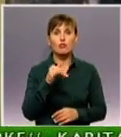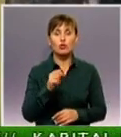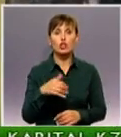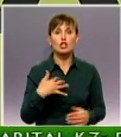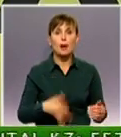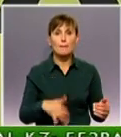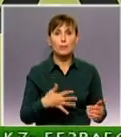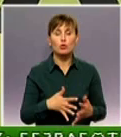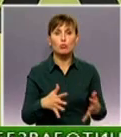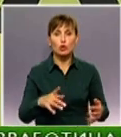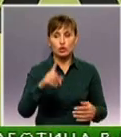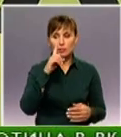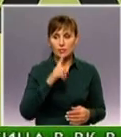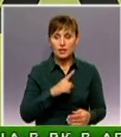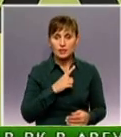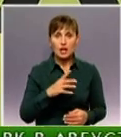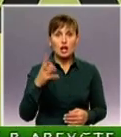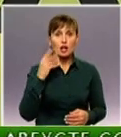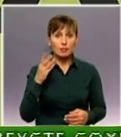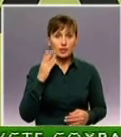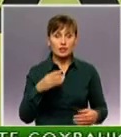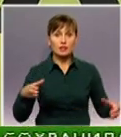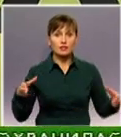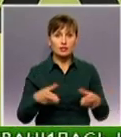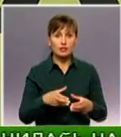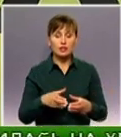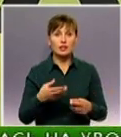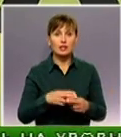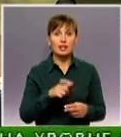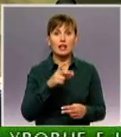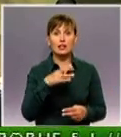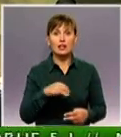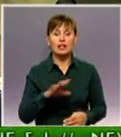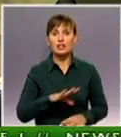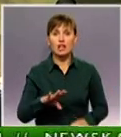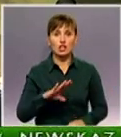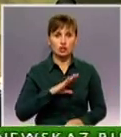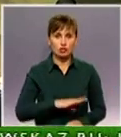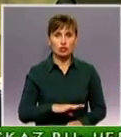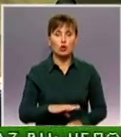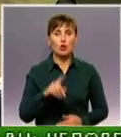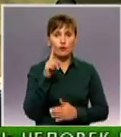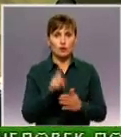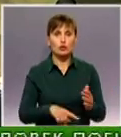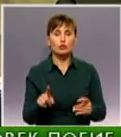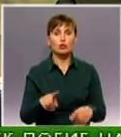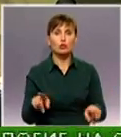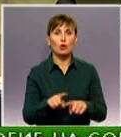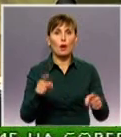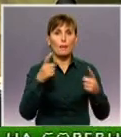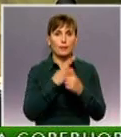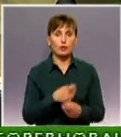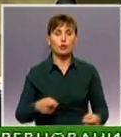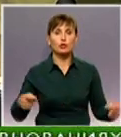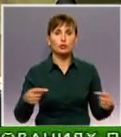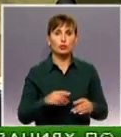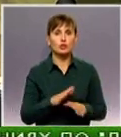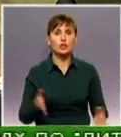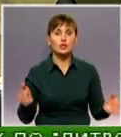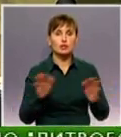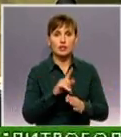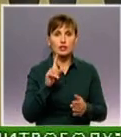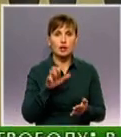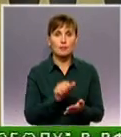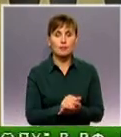МБУ больше месяца алматинские креативщики абдель и Эльдар не отчаиватся они уверены что такое объявление уж точно не останется